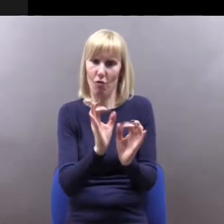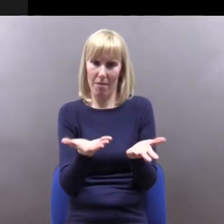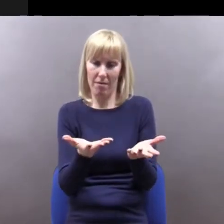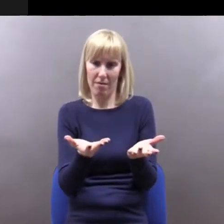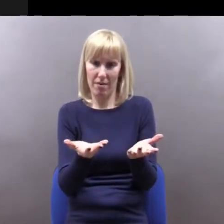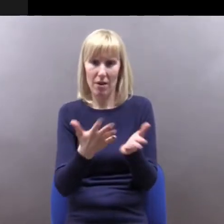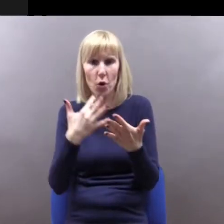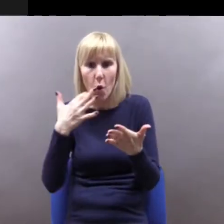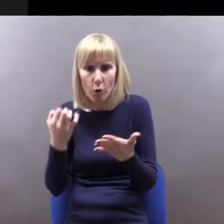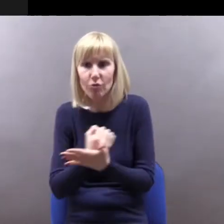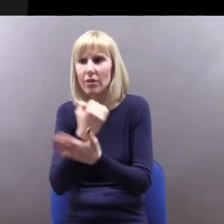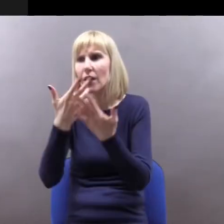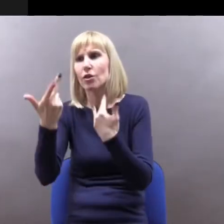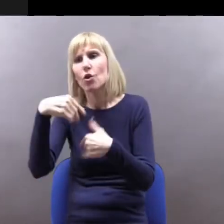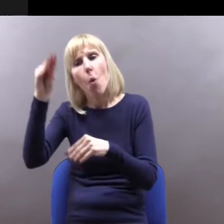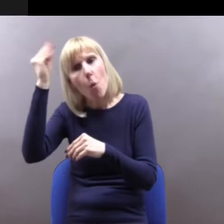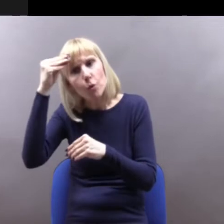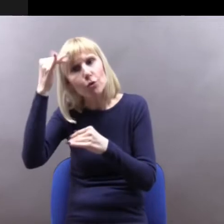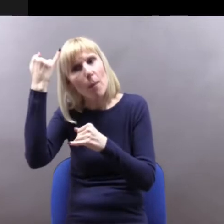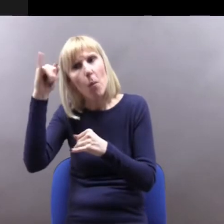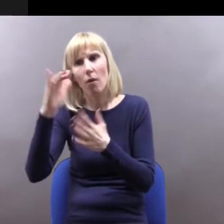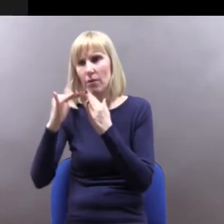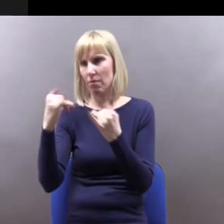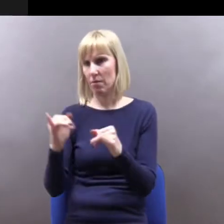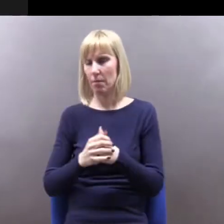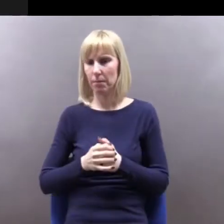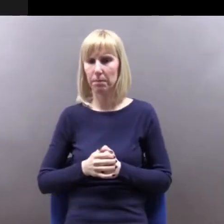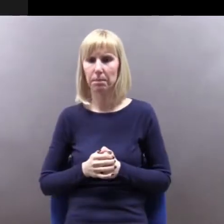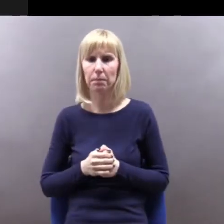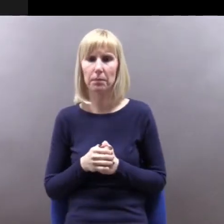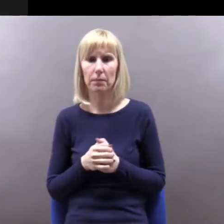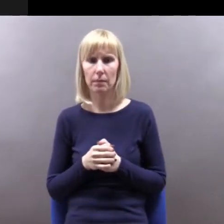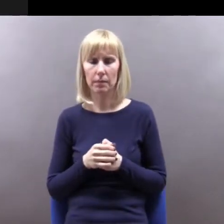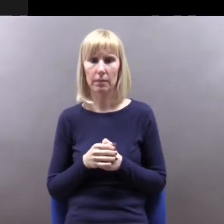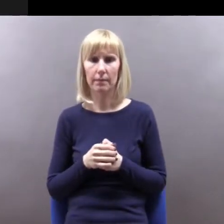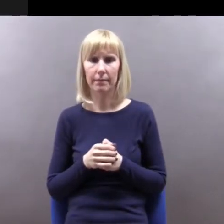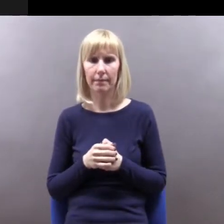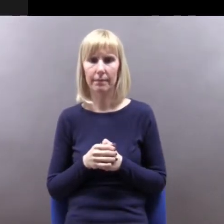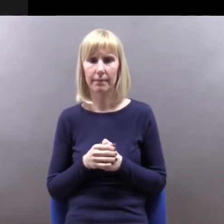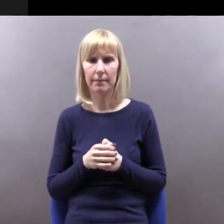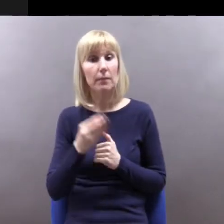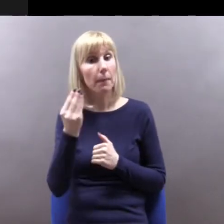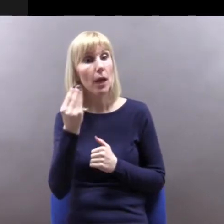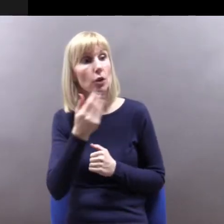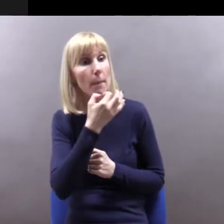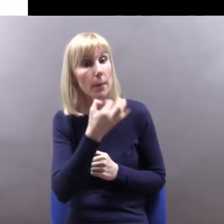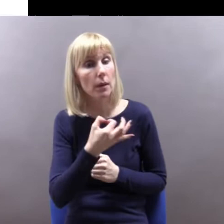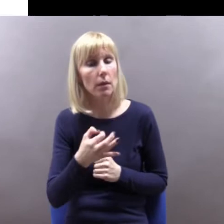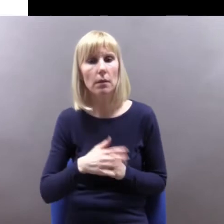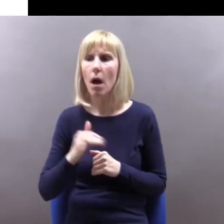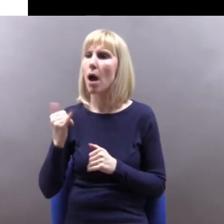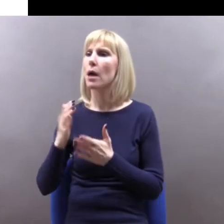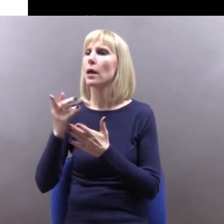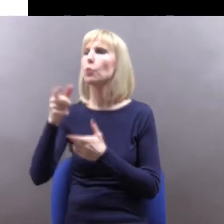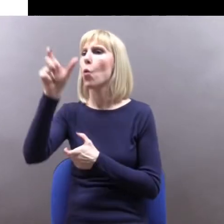przekonać konserwatora zabytków, że jednak można znaleźć rozwiązanie, prócz pokazania waszych przykładów, ale domyślam się, że to może być trudne pytanie. To jest